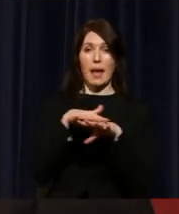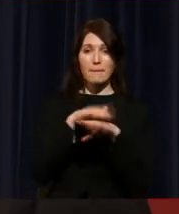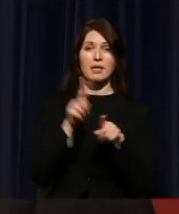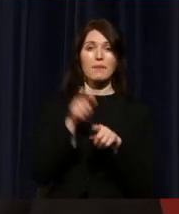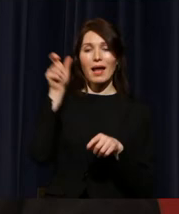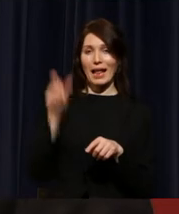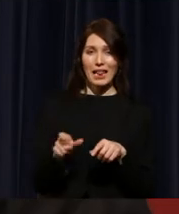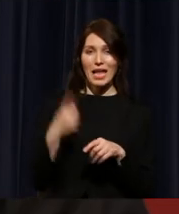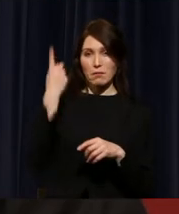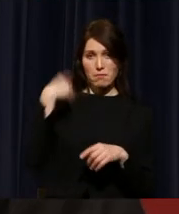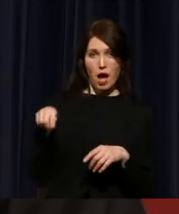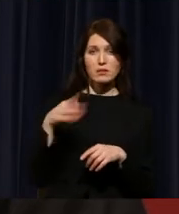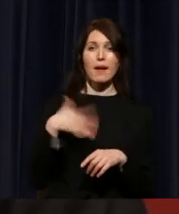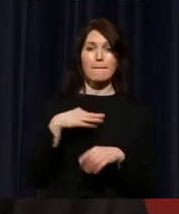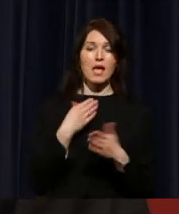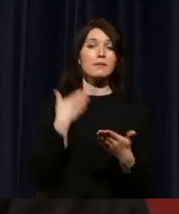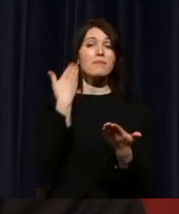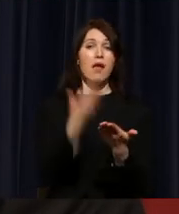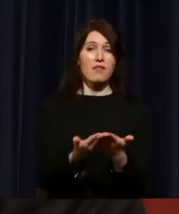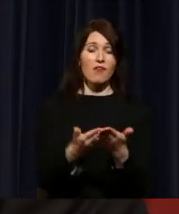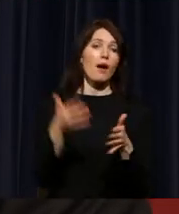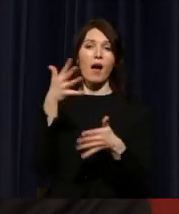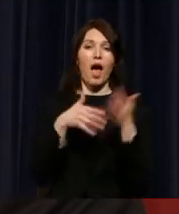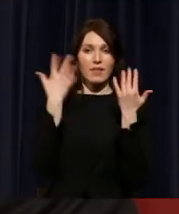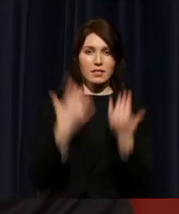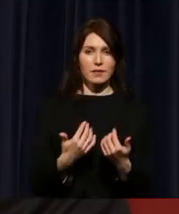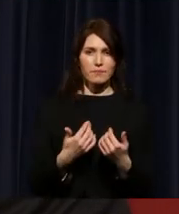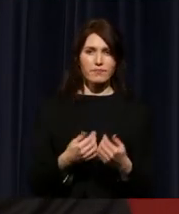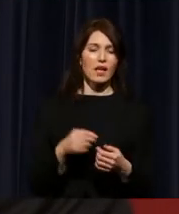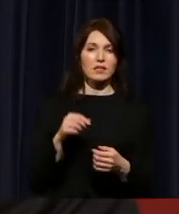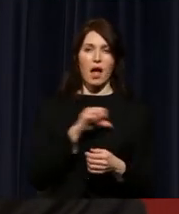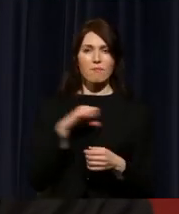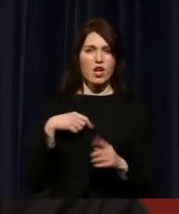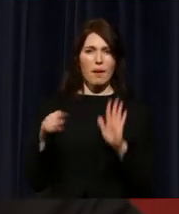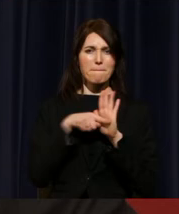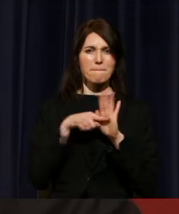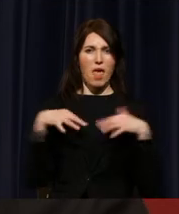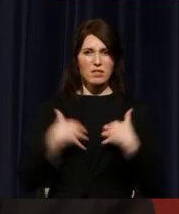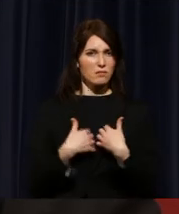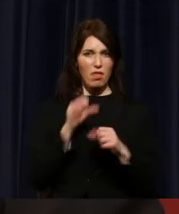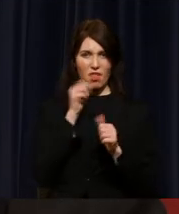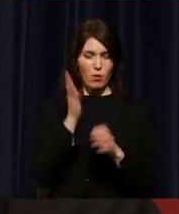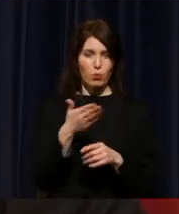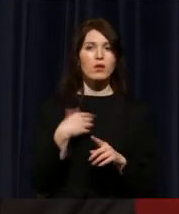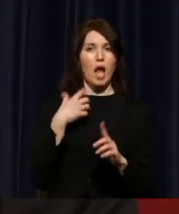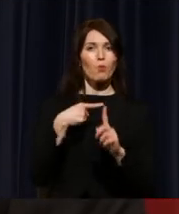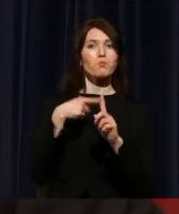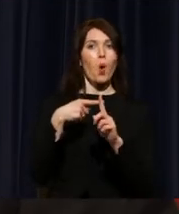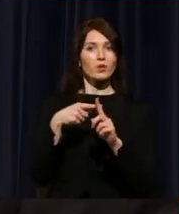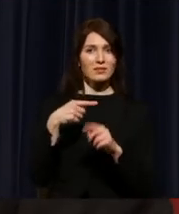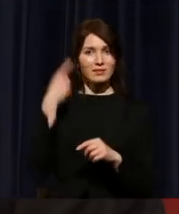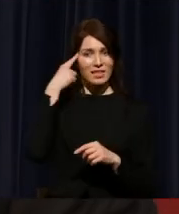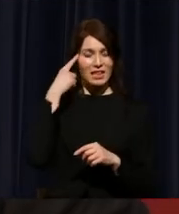klients pieprasa, ka mēs viņam piedāvājam kādu risinājumu. Cikot, pesimists nevar būt. Jābūt ir optimistam. Nē, nu, jābūt realistam ir.